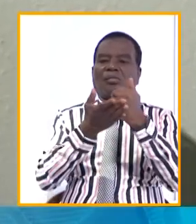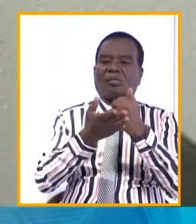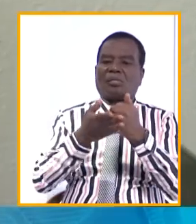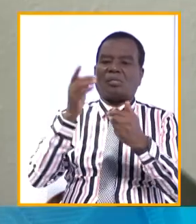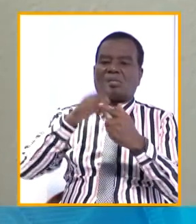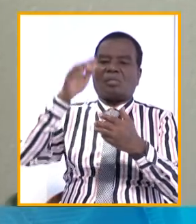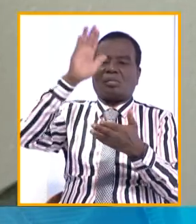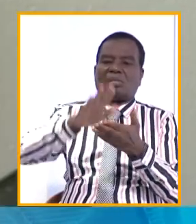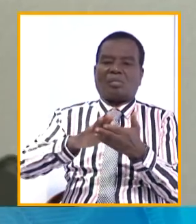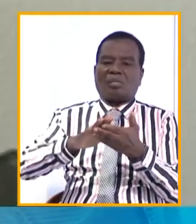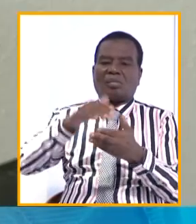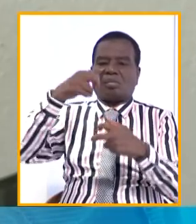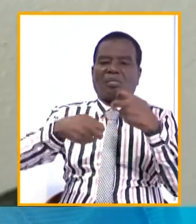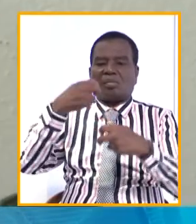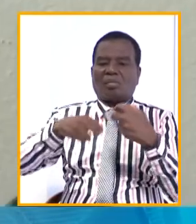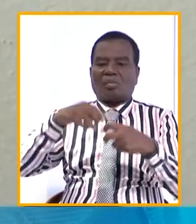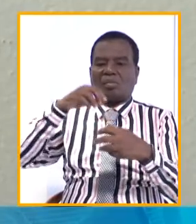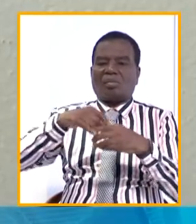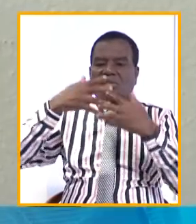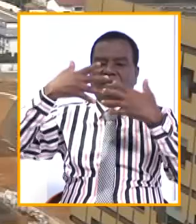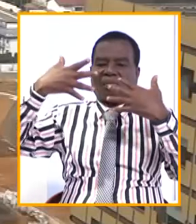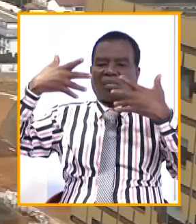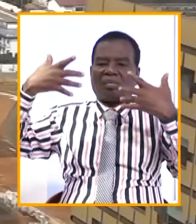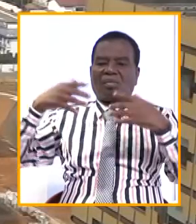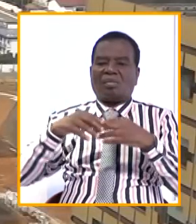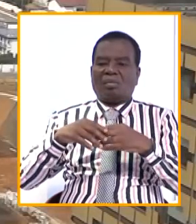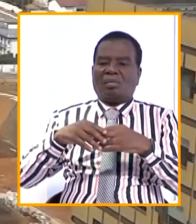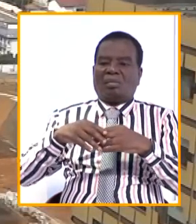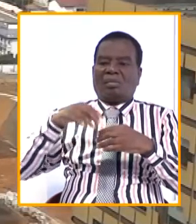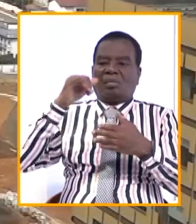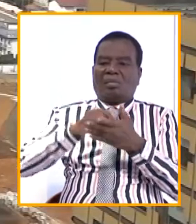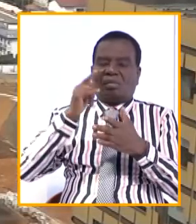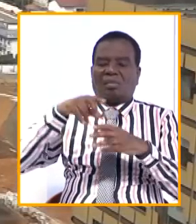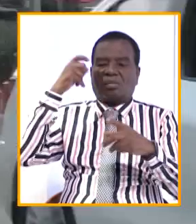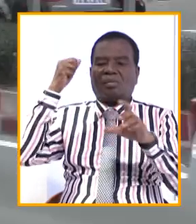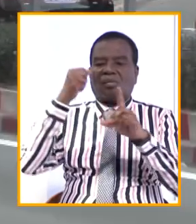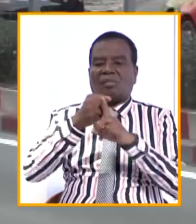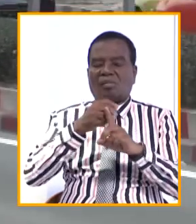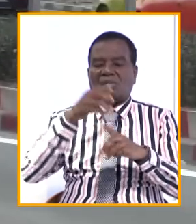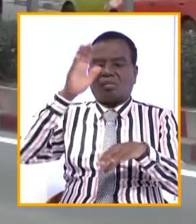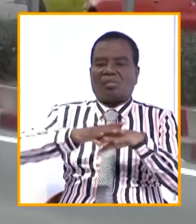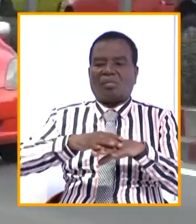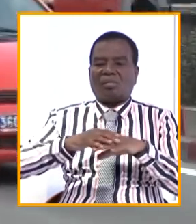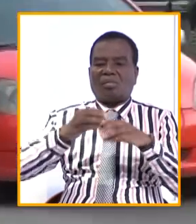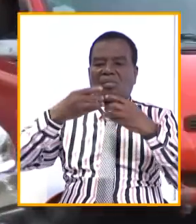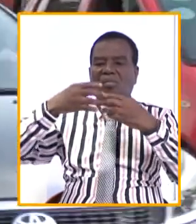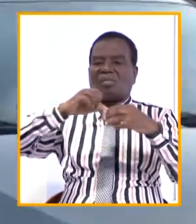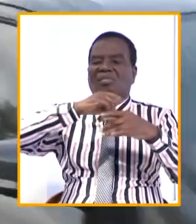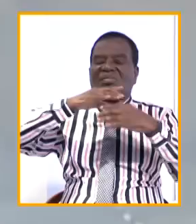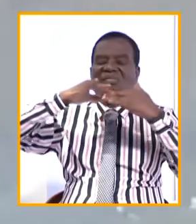à la réduction des polluants organiques persistants dans l'air. Donc, c'est de vraiment impacter sur la pollution de